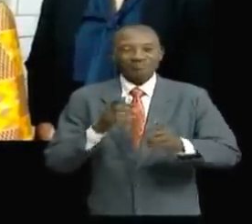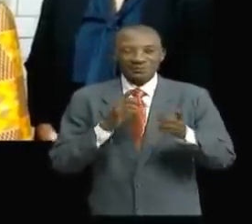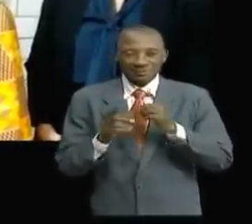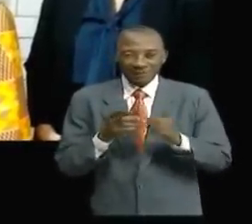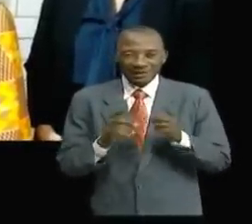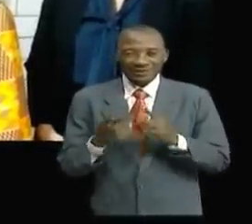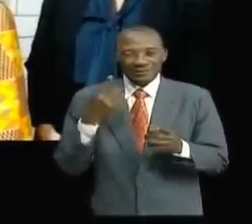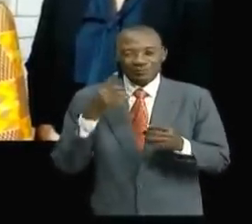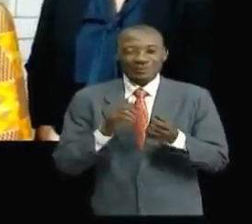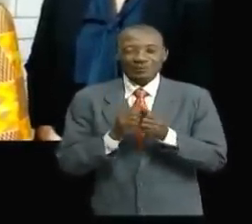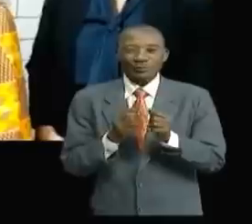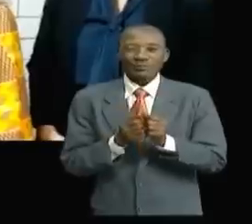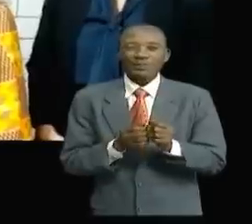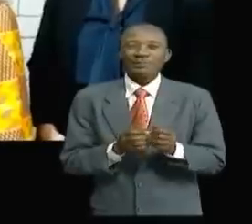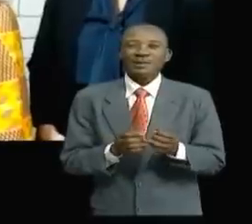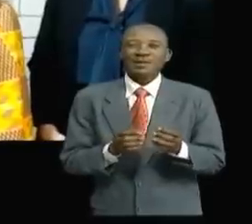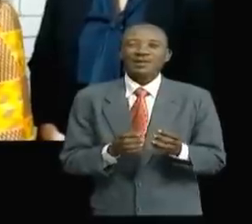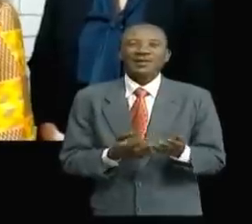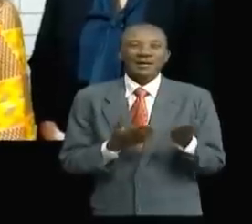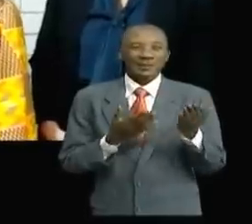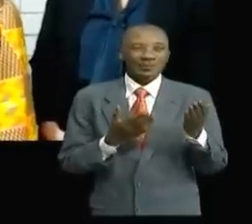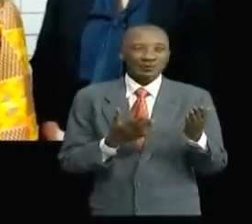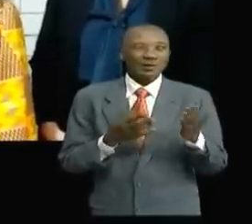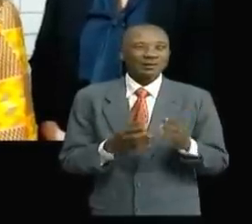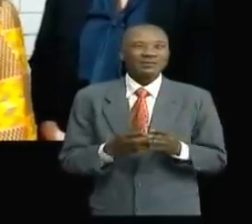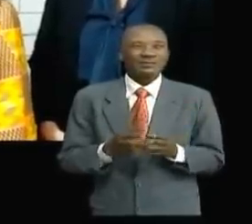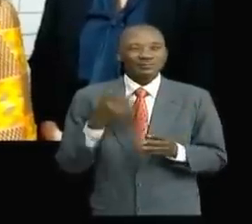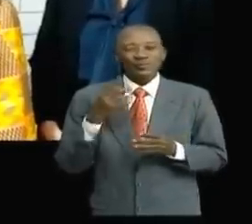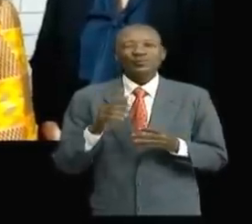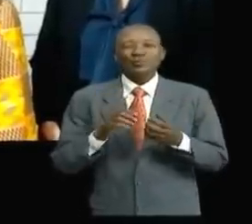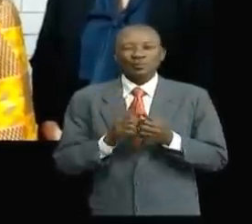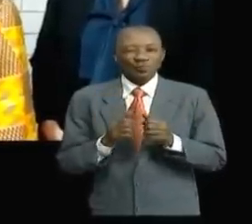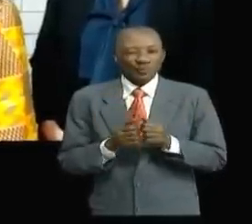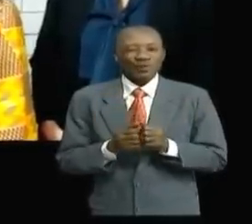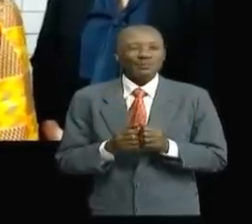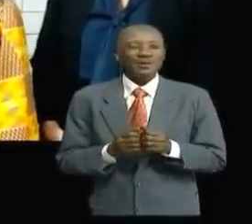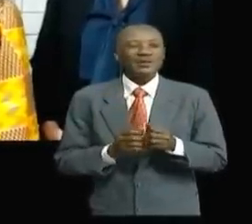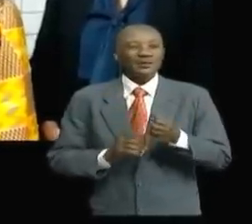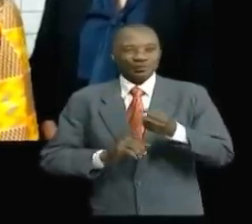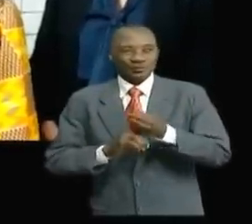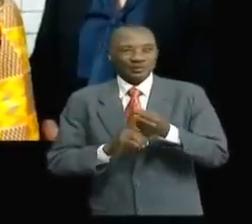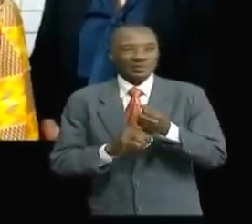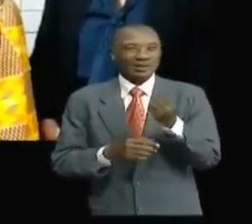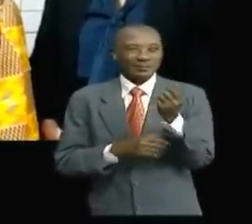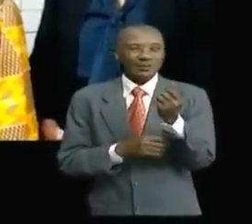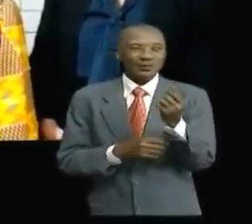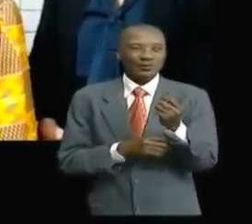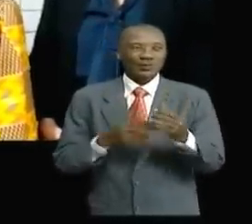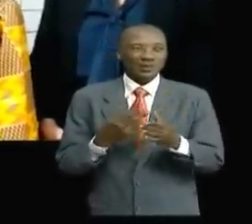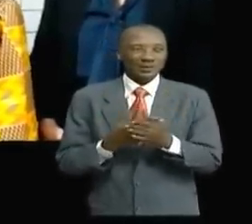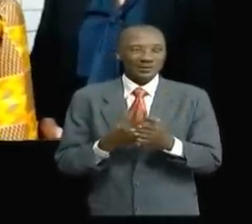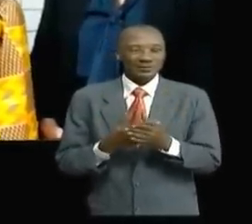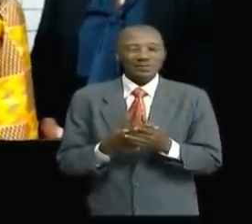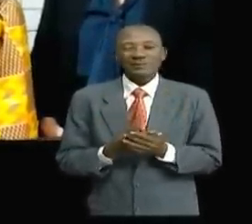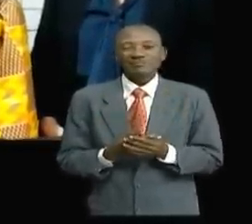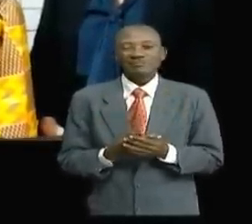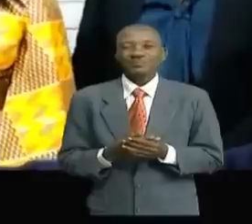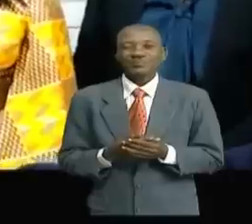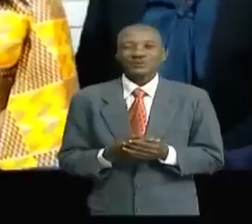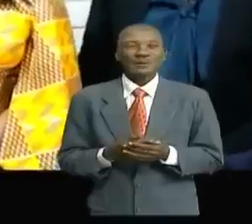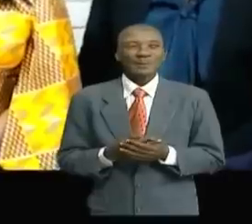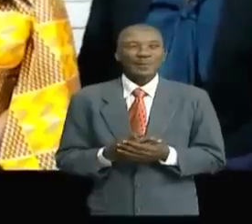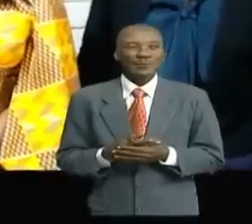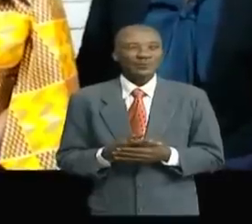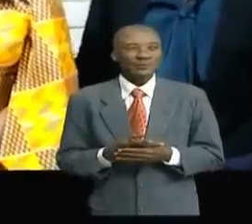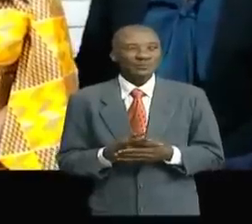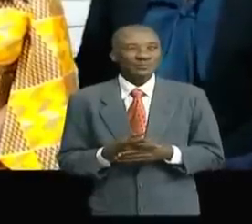son activité ne soit pas resté seulement en RDC, mais que ça s'élargisse sur le plan régional aussi.